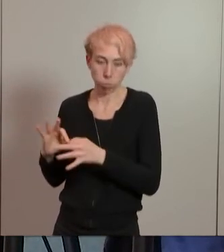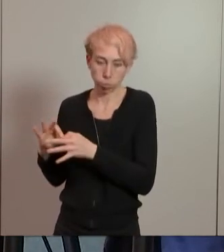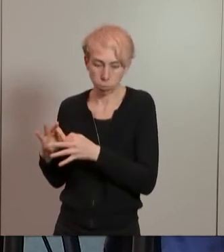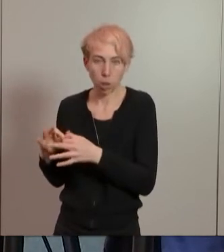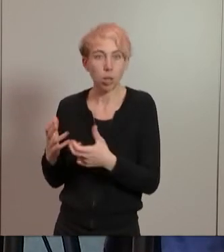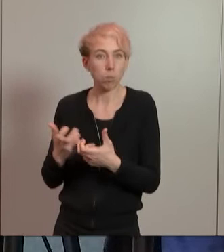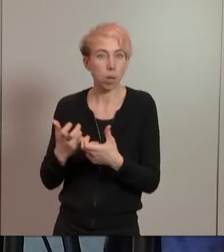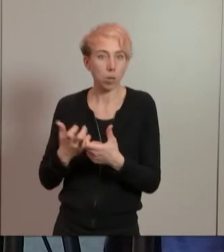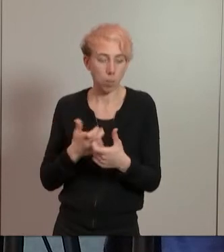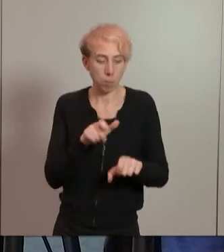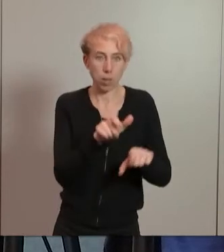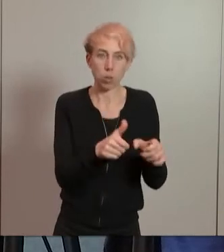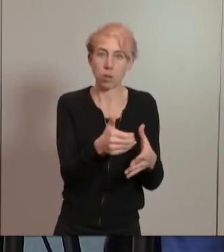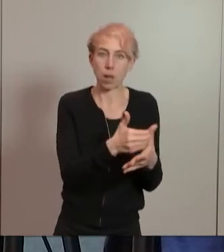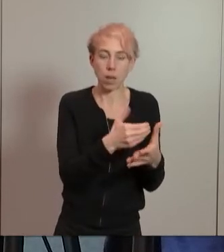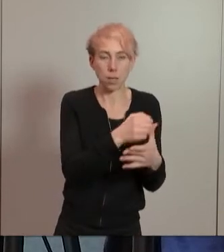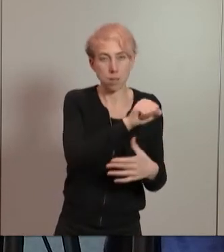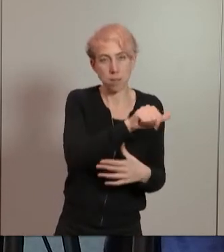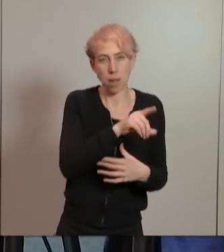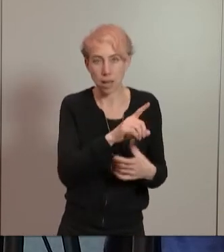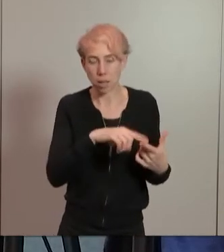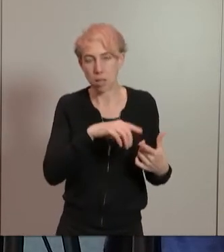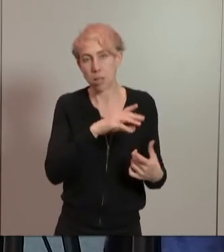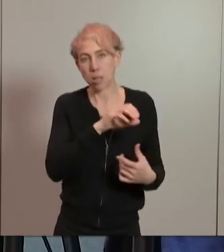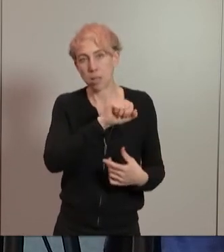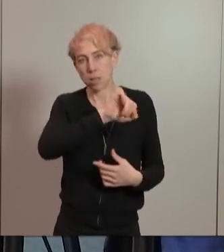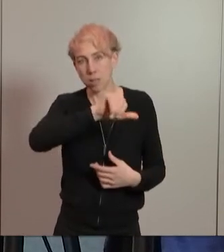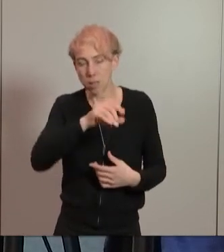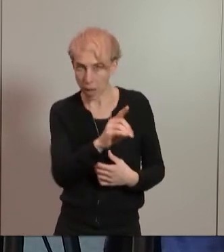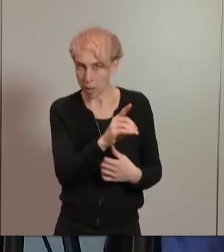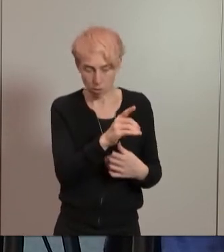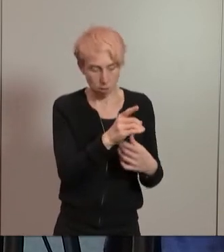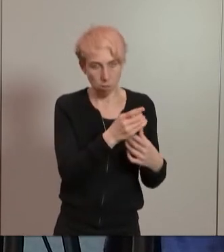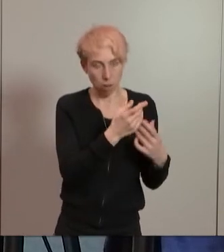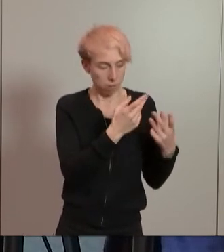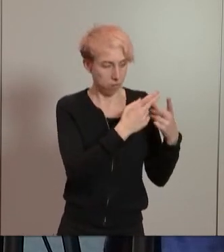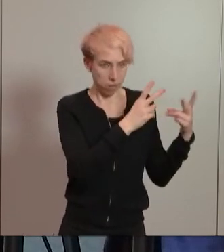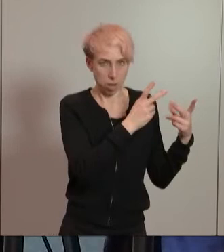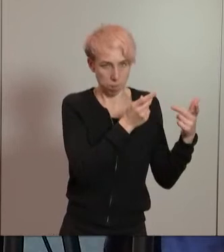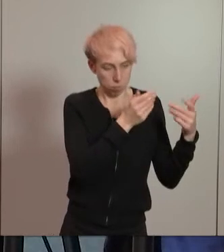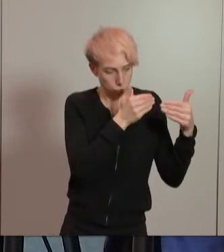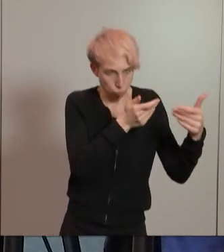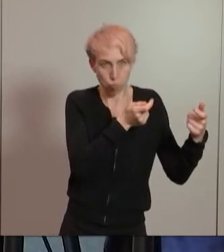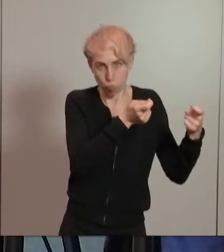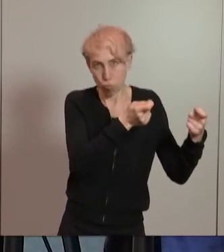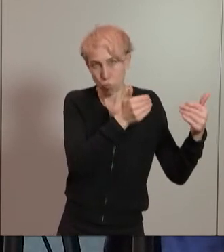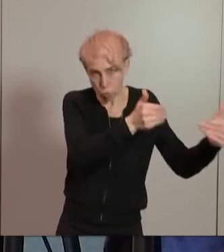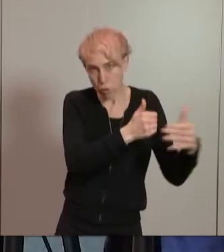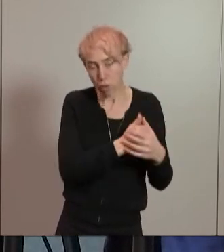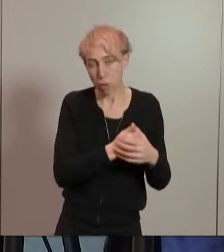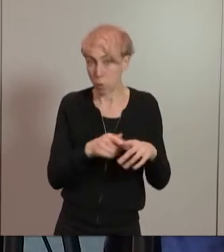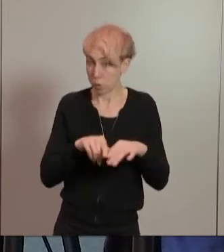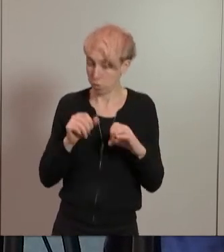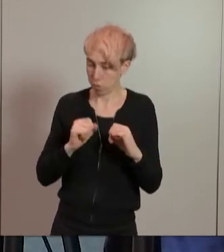maintien de la gestion des personnels du SAD et du SIAD par la collectivité. De même, nous approuvons la suppression